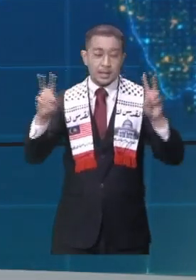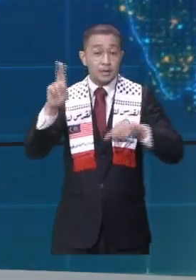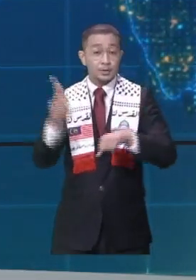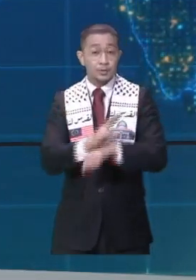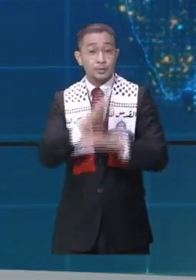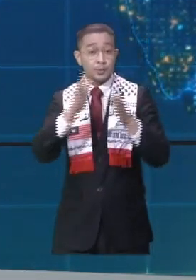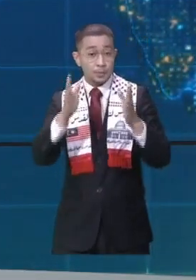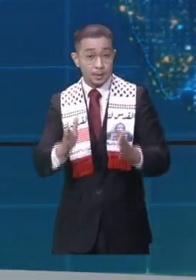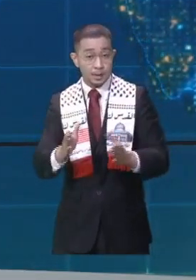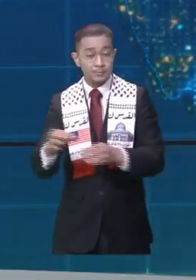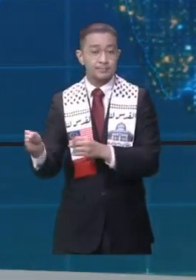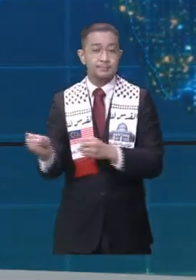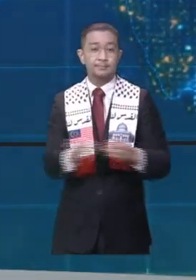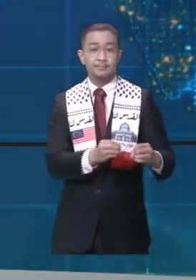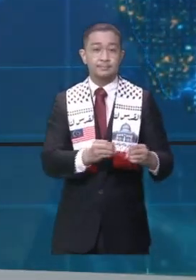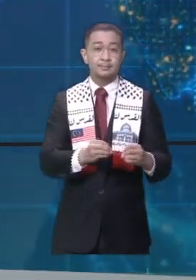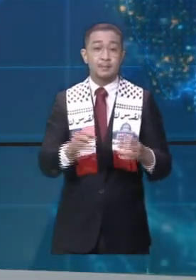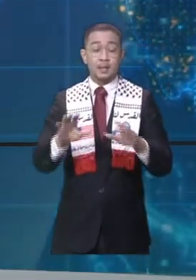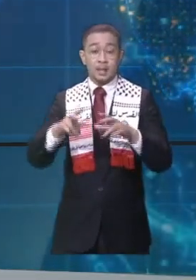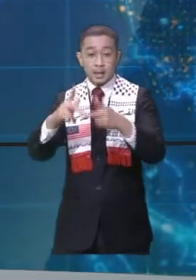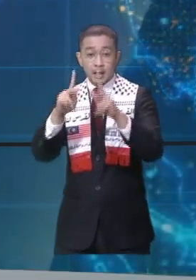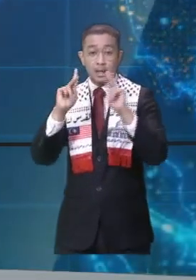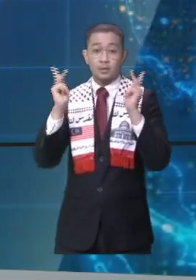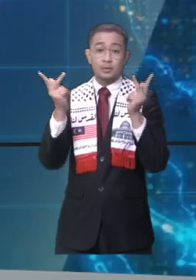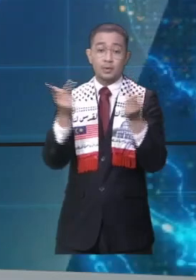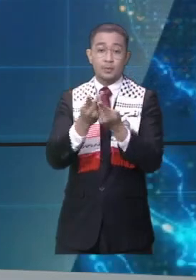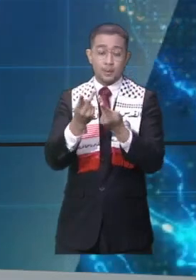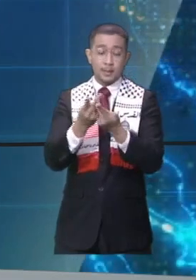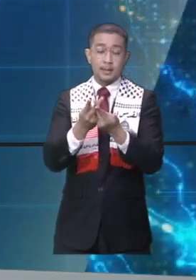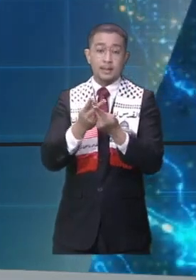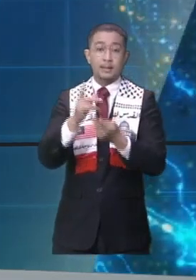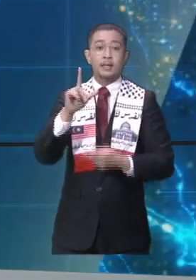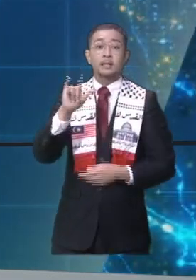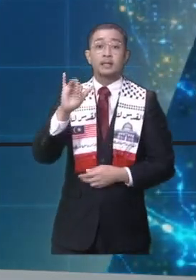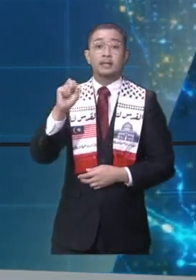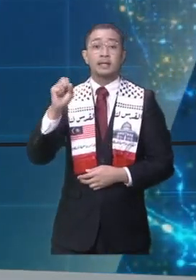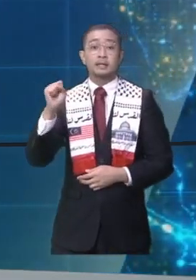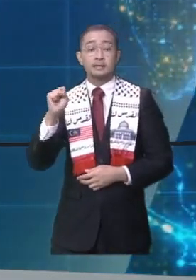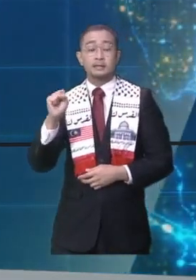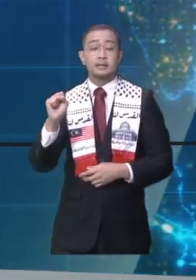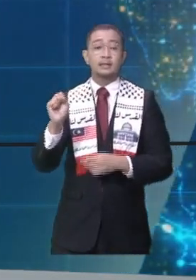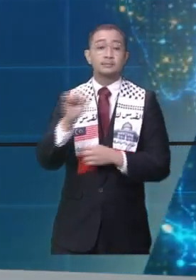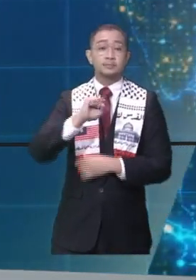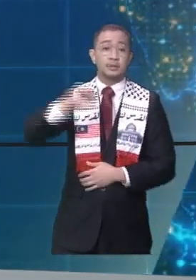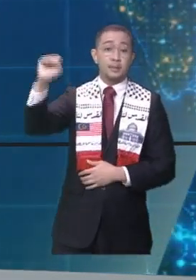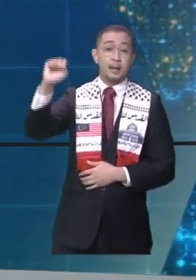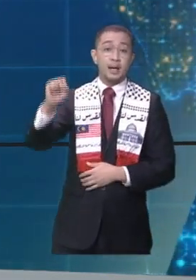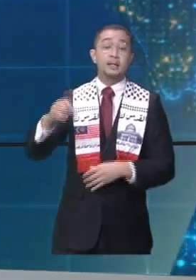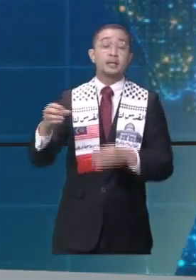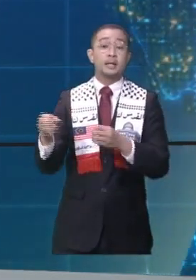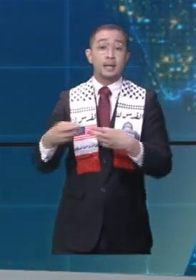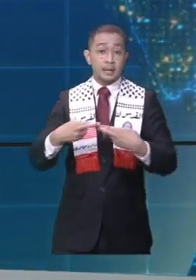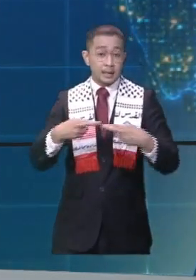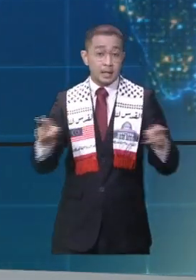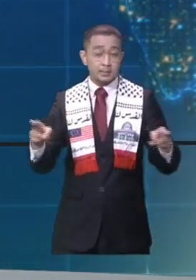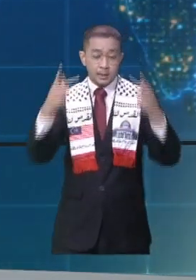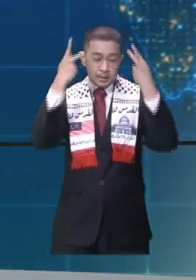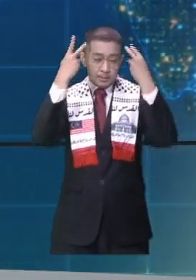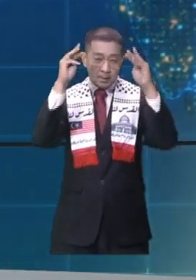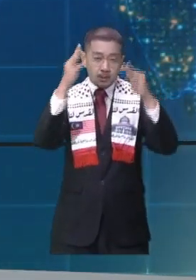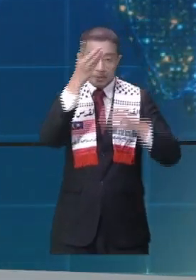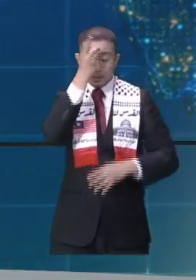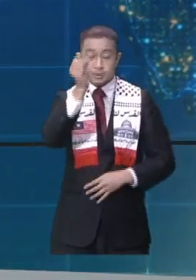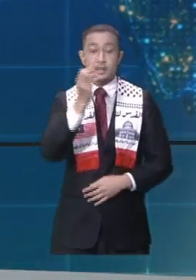pengguna bakal diadakan di perkarangan Kompleks Sukan Likas Sabah dan akan dirasmikan oleh Perdana Menteri Dato' Sri Anwar